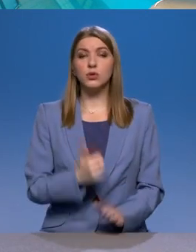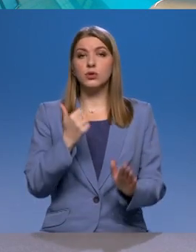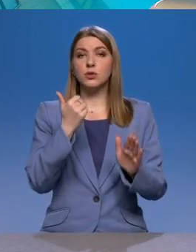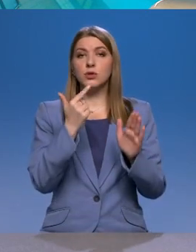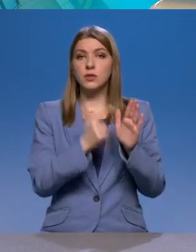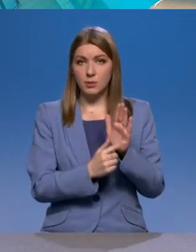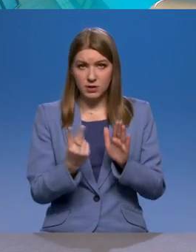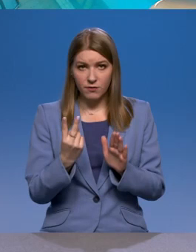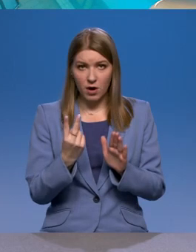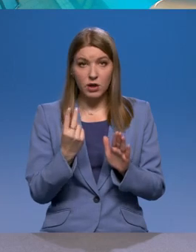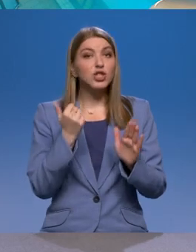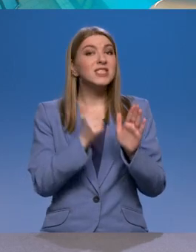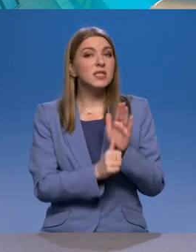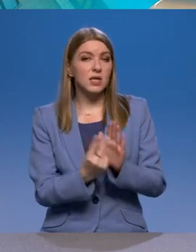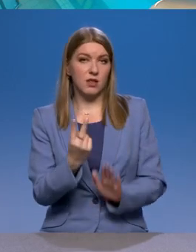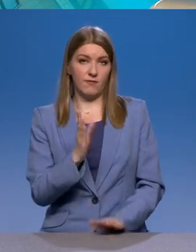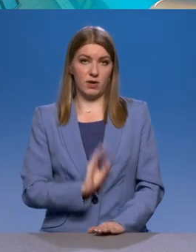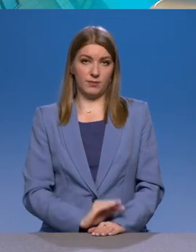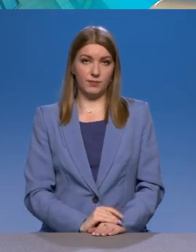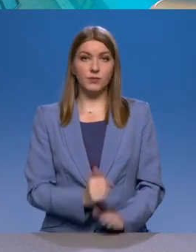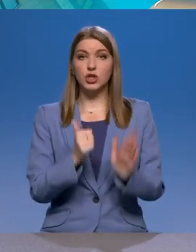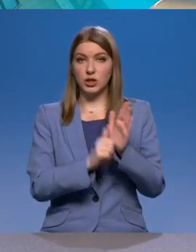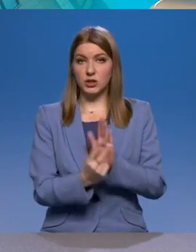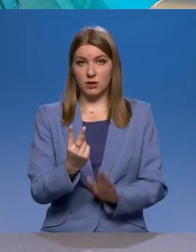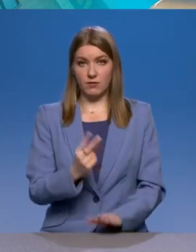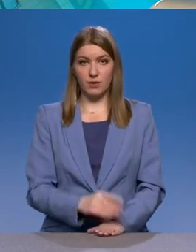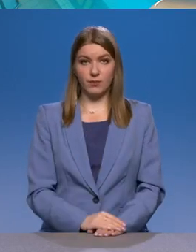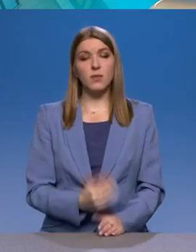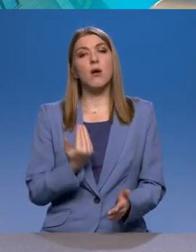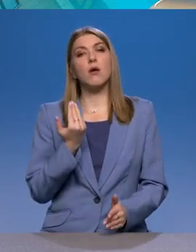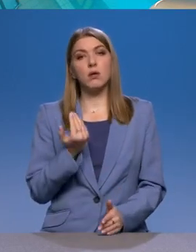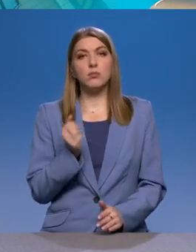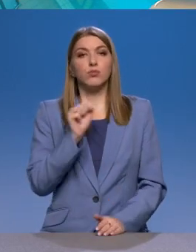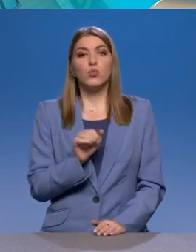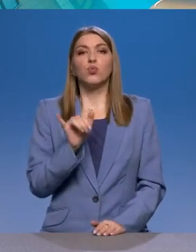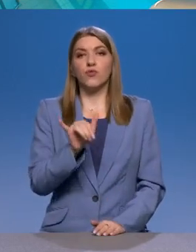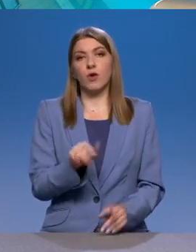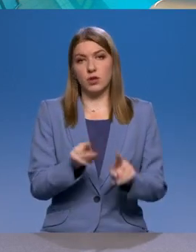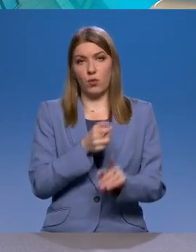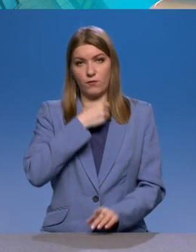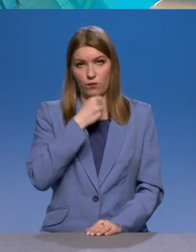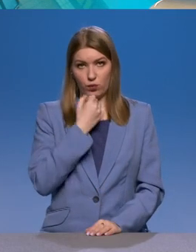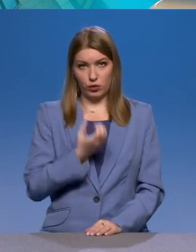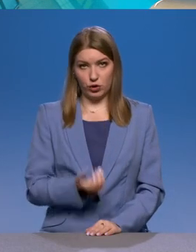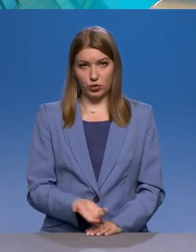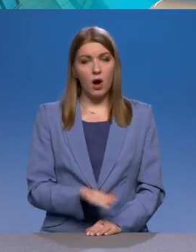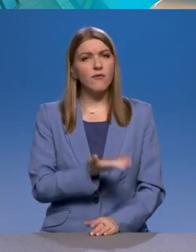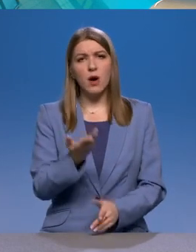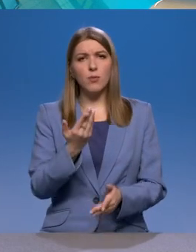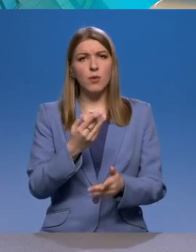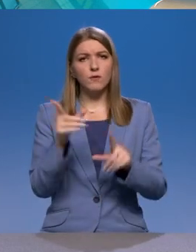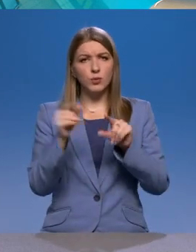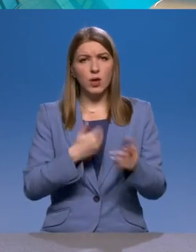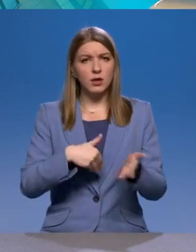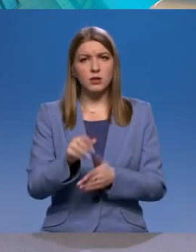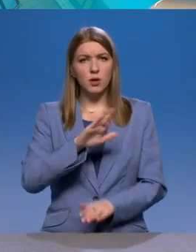72? 62. 62. 62. А, ну еще у вас такой возраст. Вот, а вам отказали субсидии после того, как